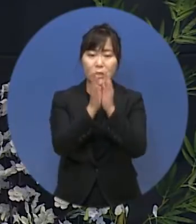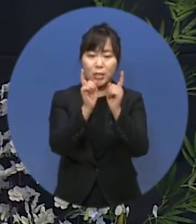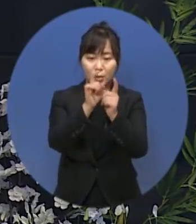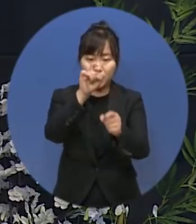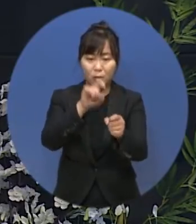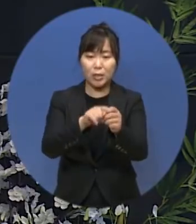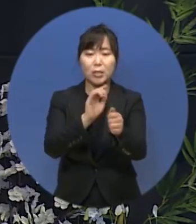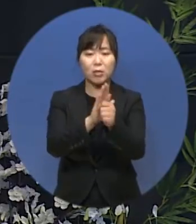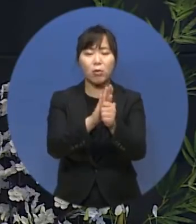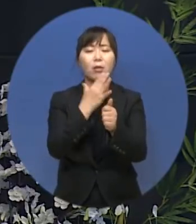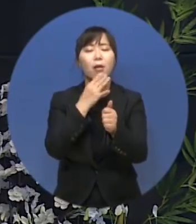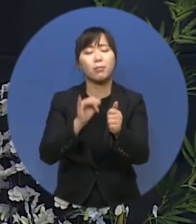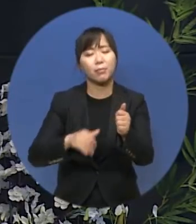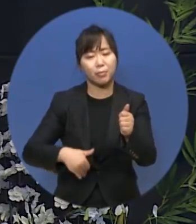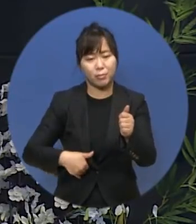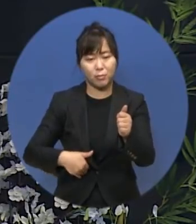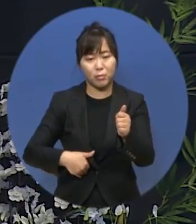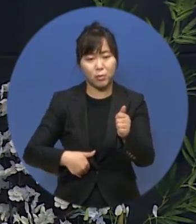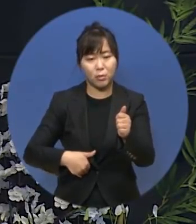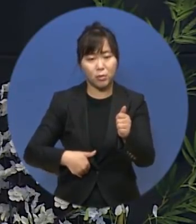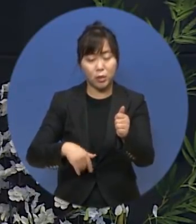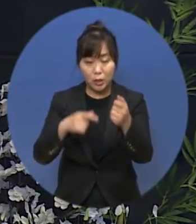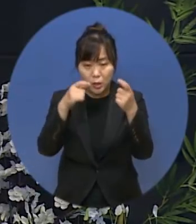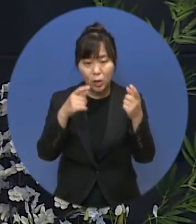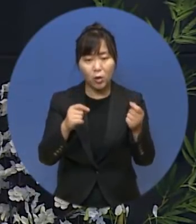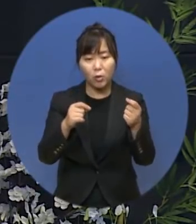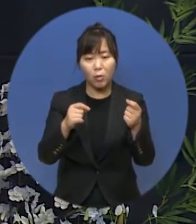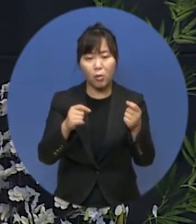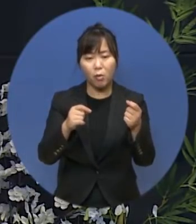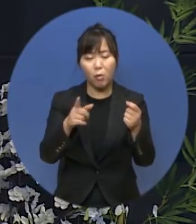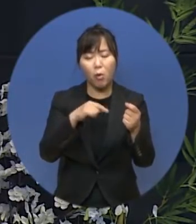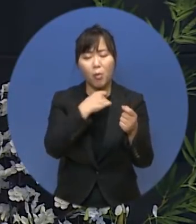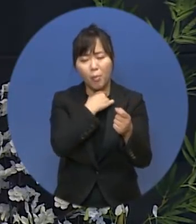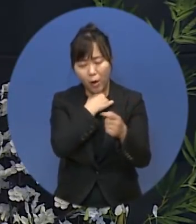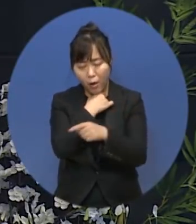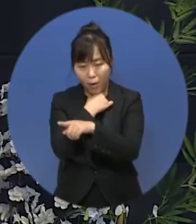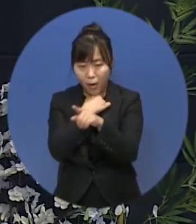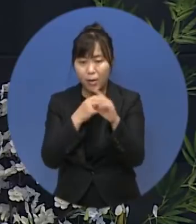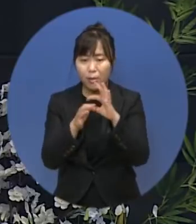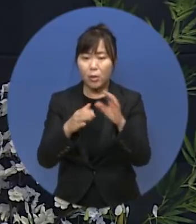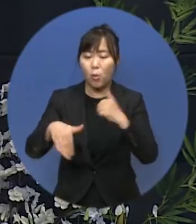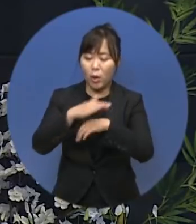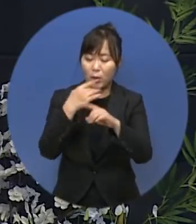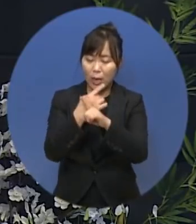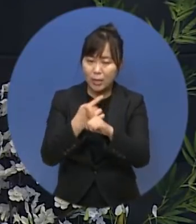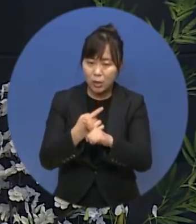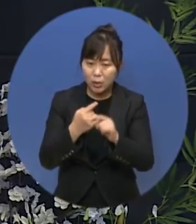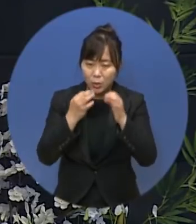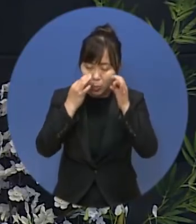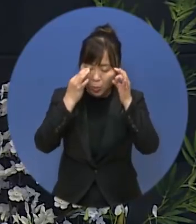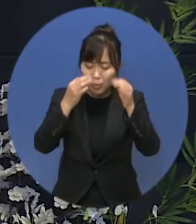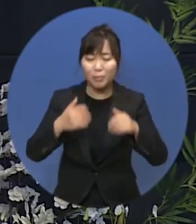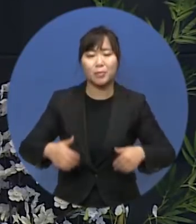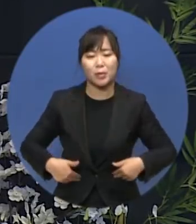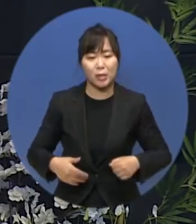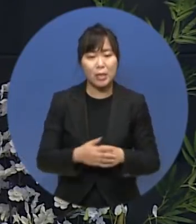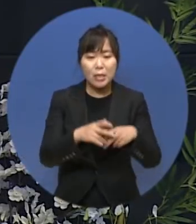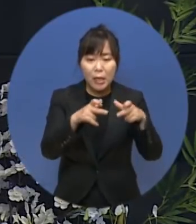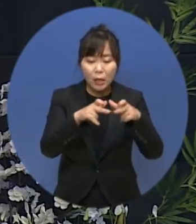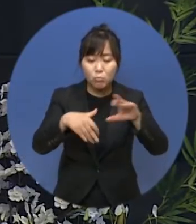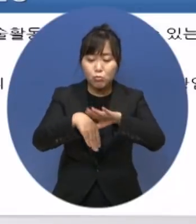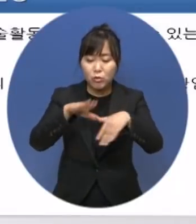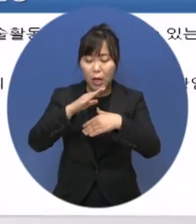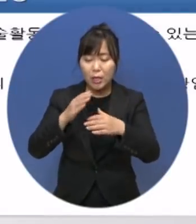당연히 이루어져야 합니다. 그와 동일하게 향후 측면에서도 환경 개선에 노력이 있어야 됩니다. 장애인들이